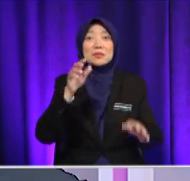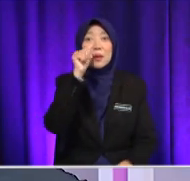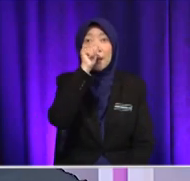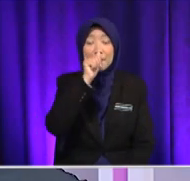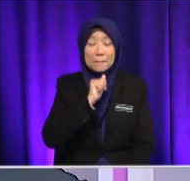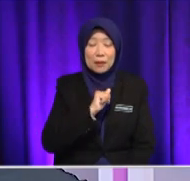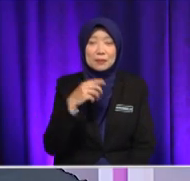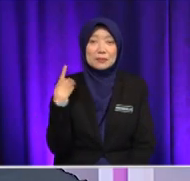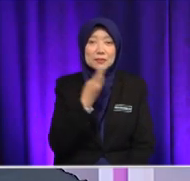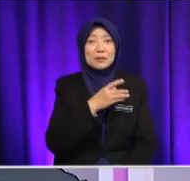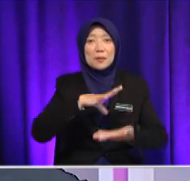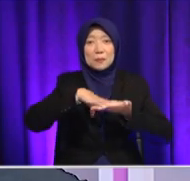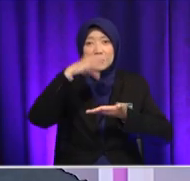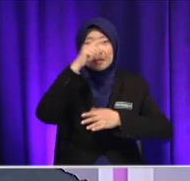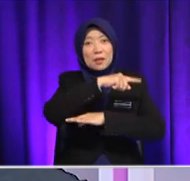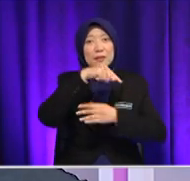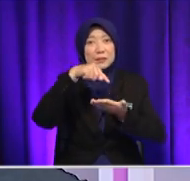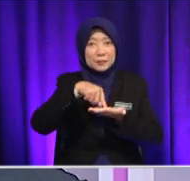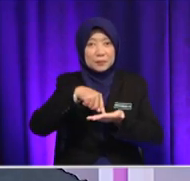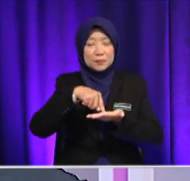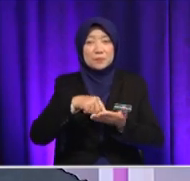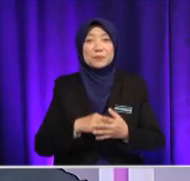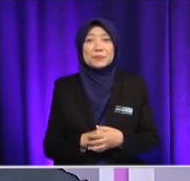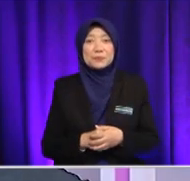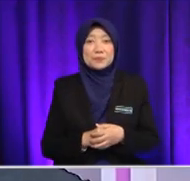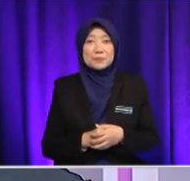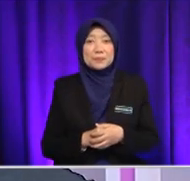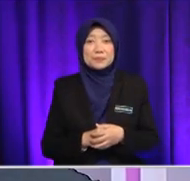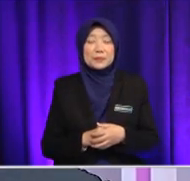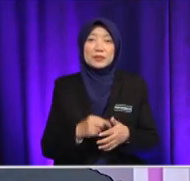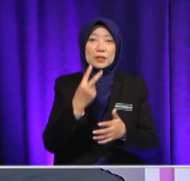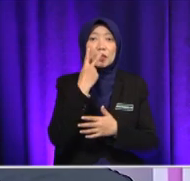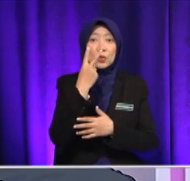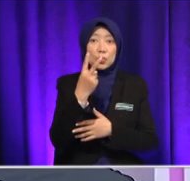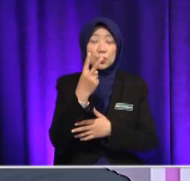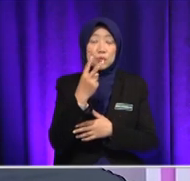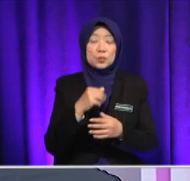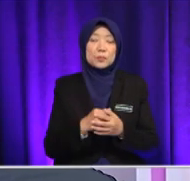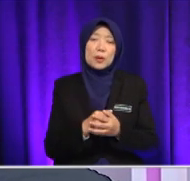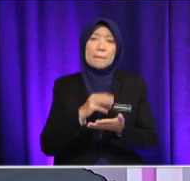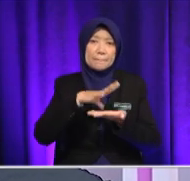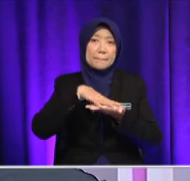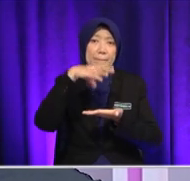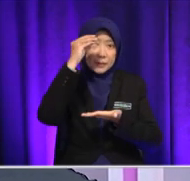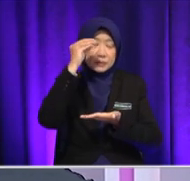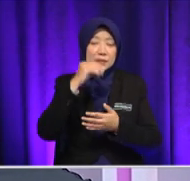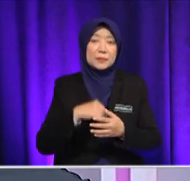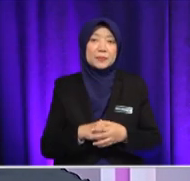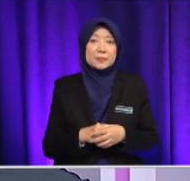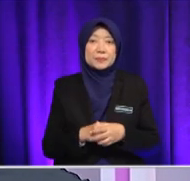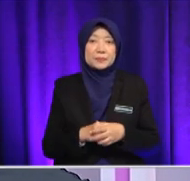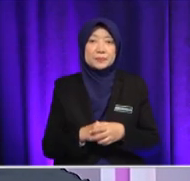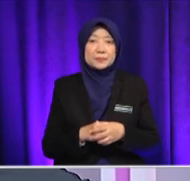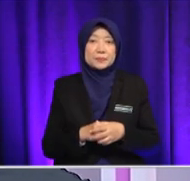ni. So kita, apa yang kita nak belajar hari ini? So kita tengok dulu standard pembelajarannya. Okey, okay. So standard